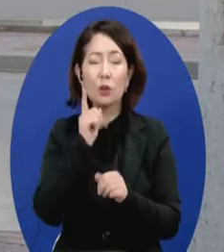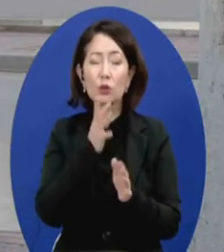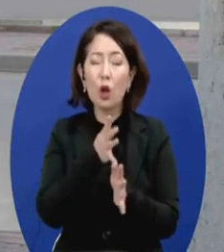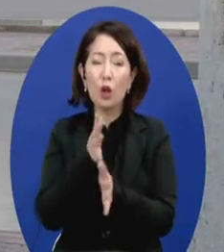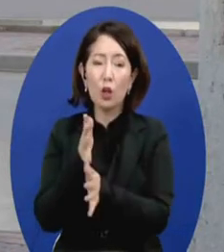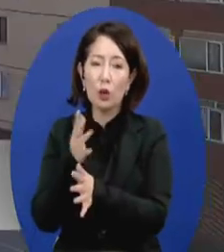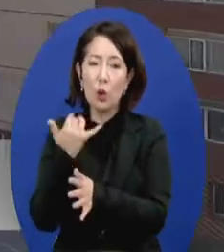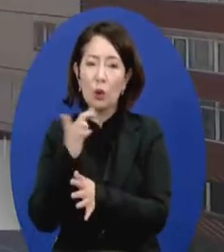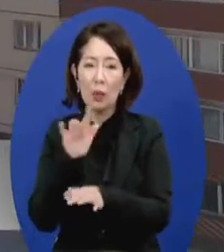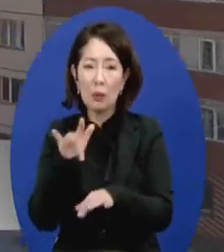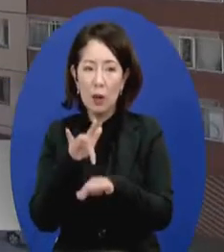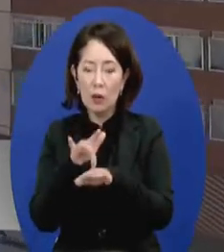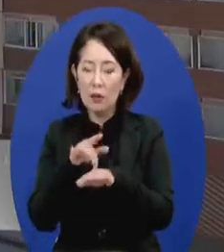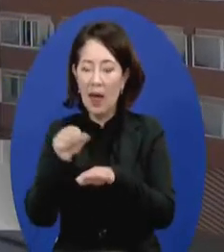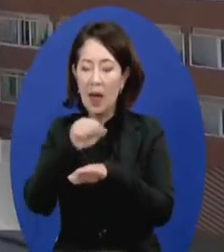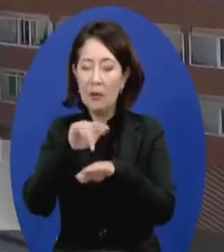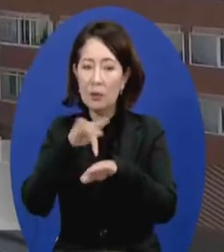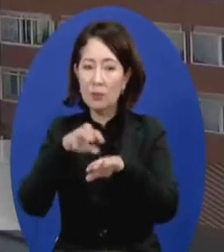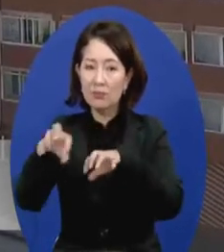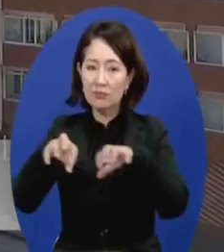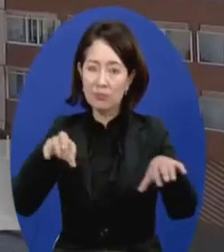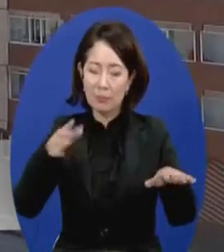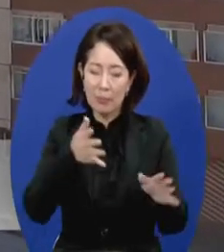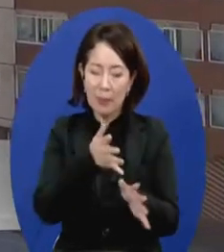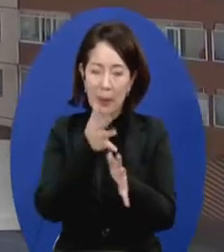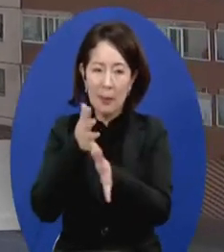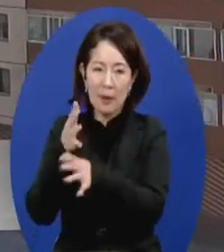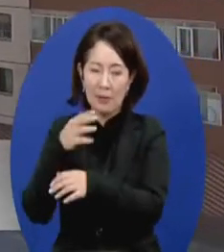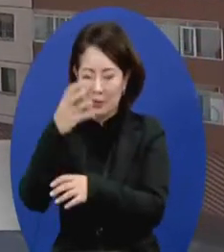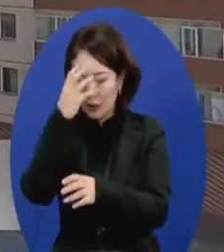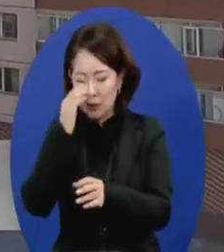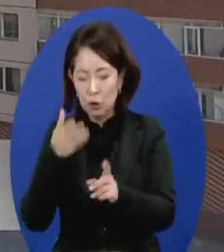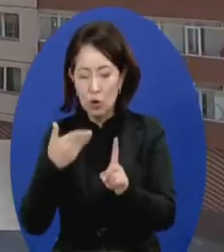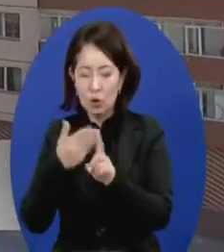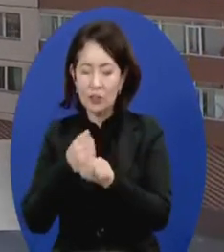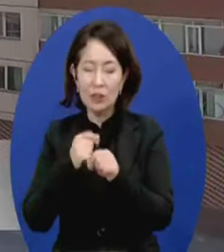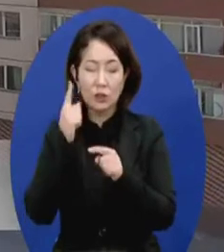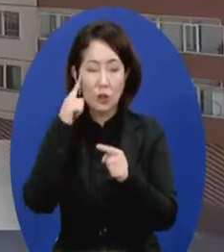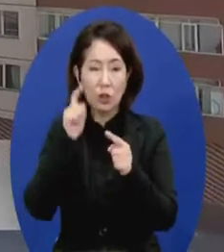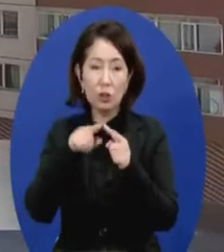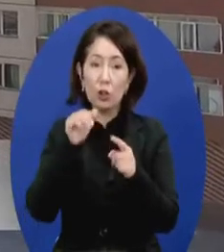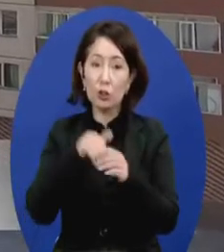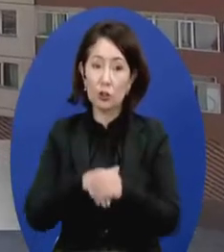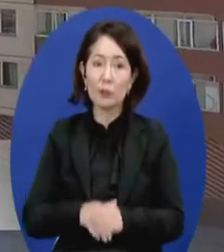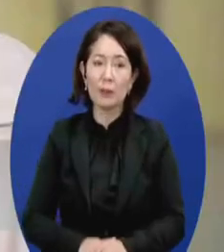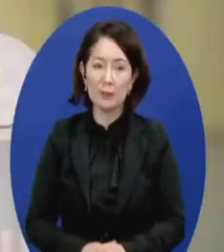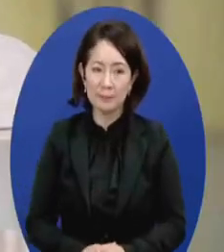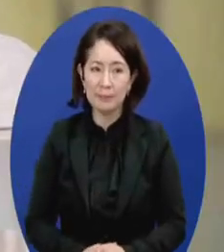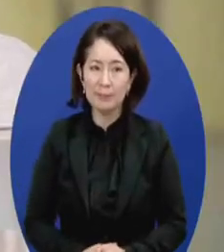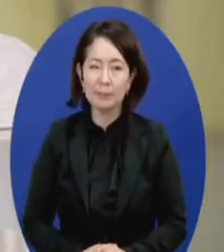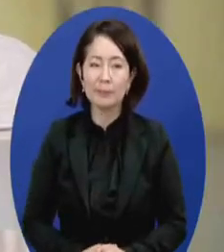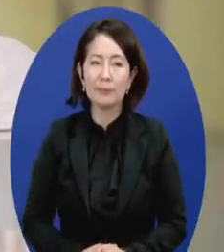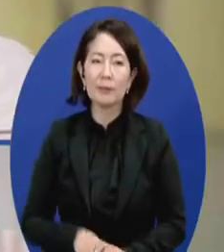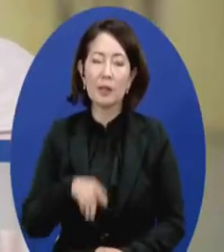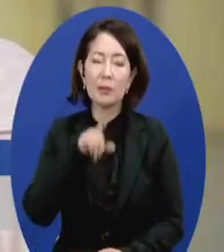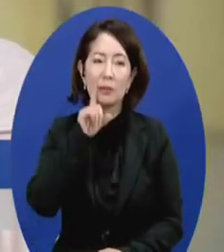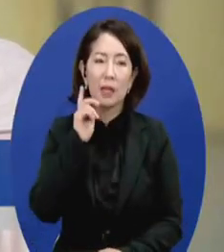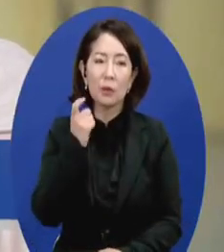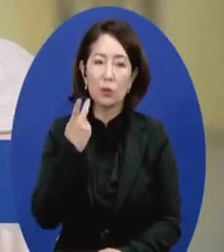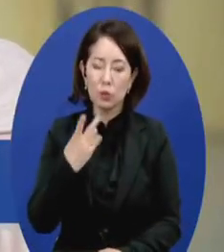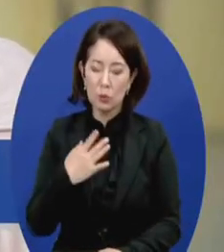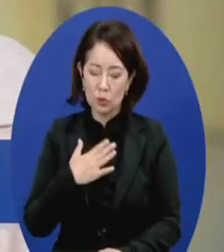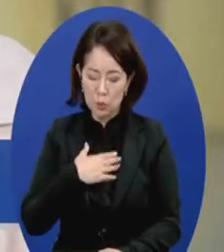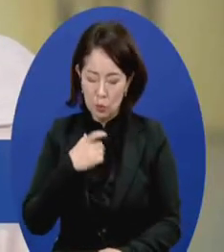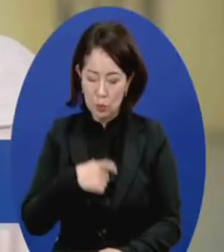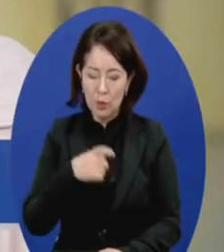орооллыг Улаанбаатар хот аймгийн төвүүдэд байгуулах чиглэлийг засгийн газарт өгч ажиллана гэсэн зорилт тусгагдсан байгаа. Залуу хүнийхээ хувьд хүрэл